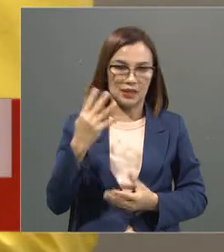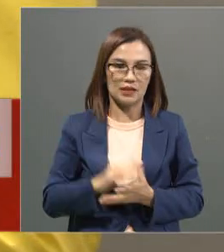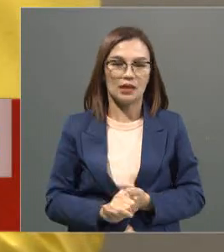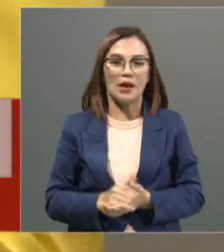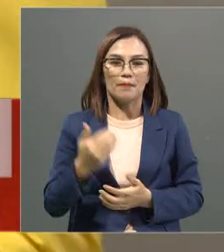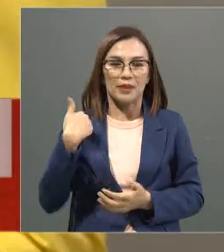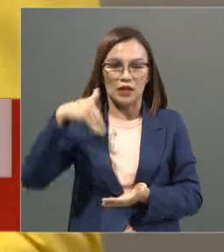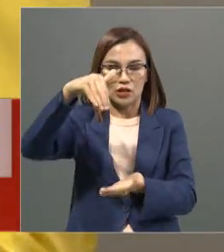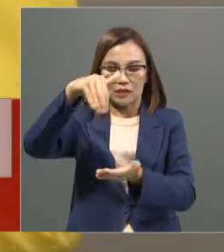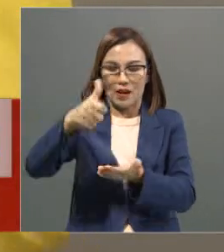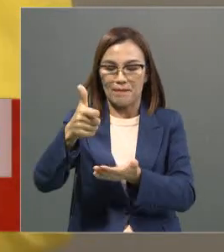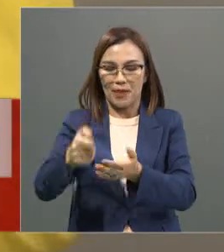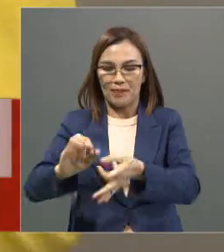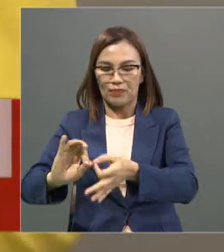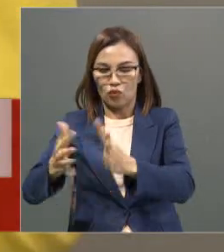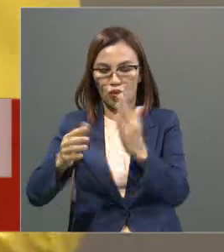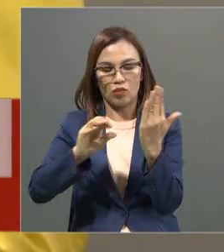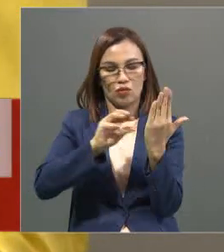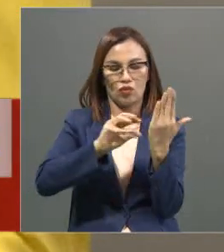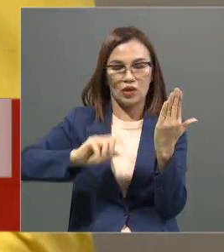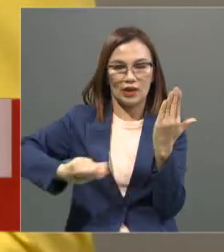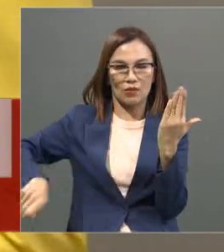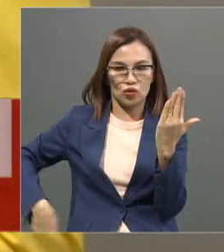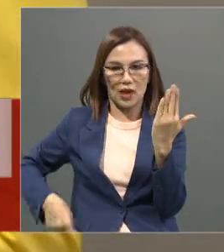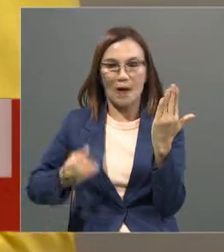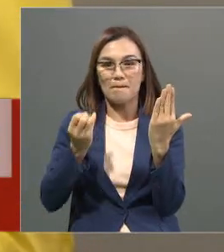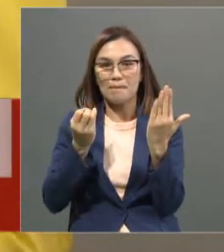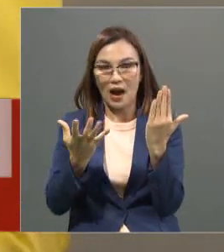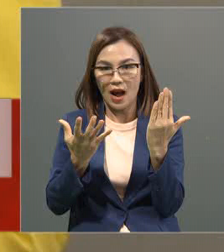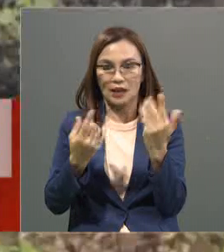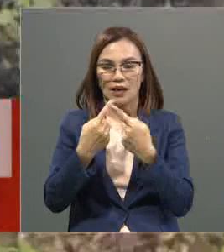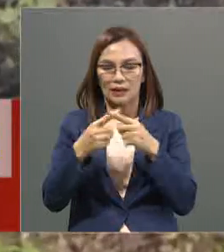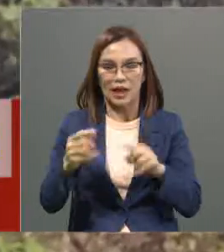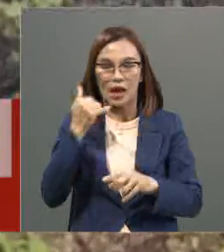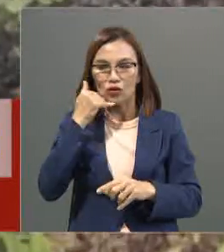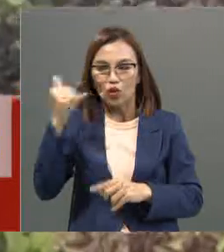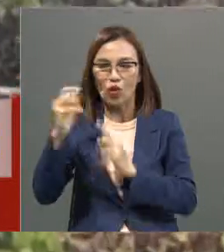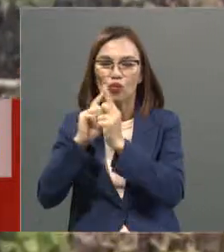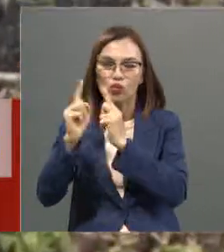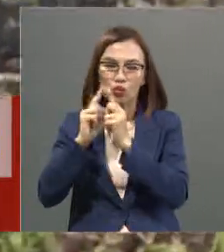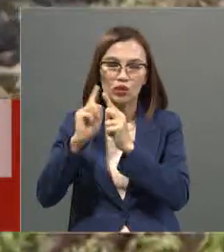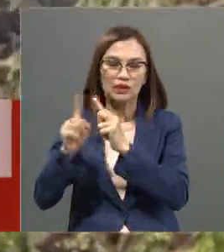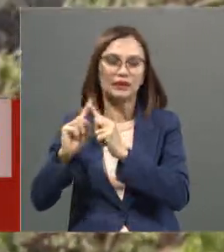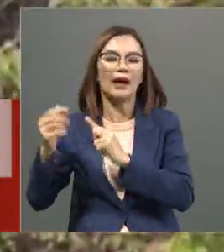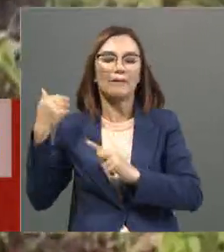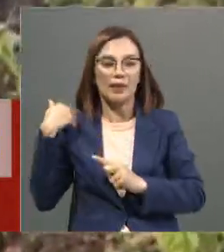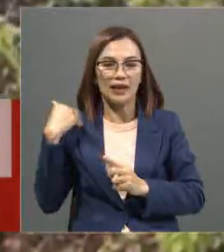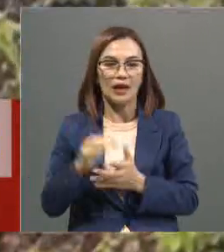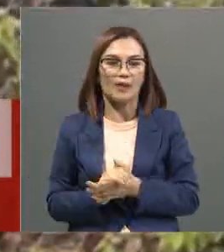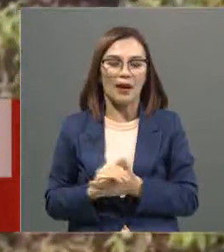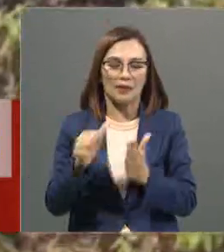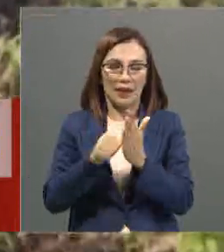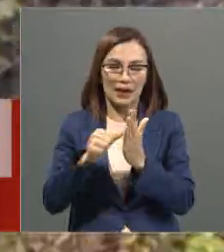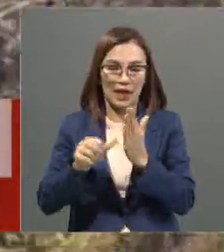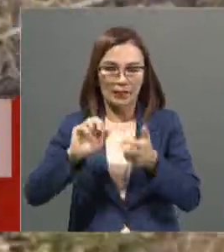ฮอตสปอตเกิดขึ้นที่กัมพูชาค่อนข้างมากแต่ว่าก็มีการพูดคุยกับกัมพูชามาอย่างต่อเนื่องแล้วก็ได้ร่วมมือกันแก้ปัญหาเฉพาะ